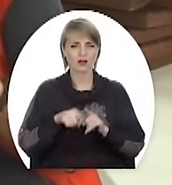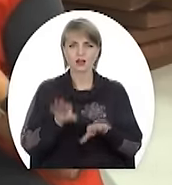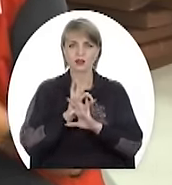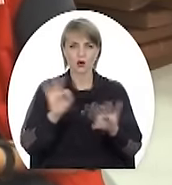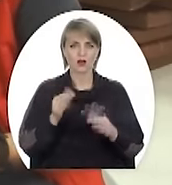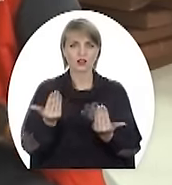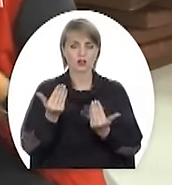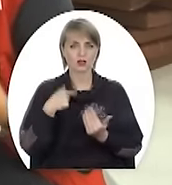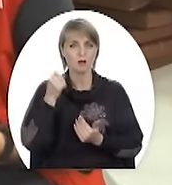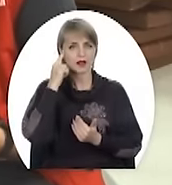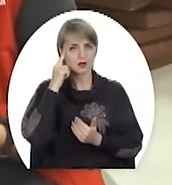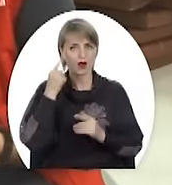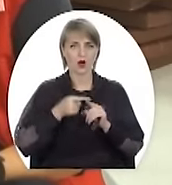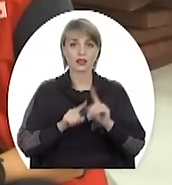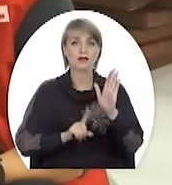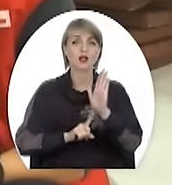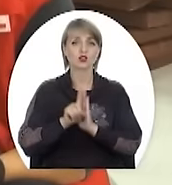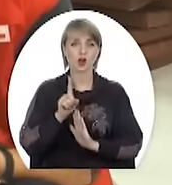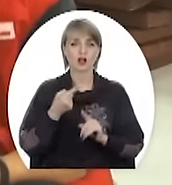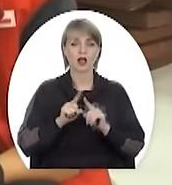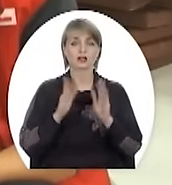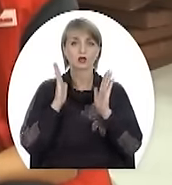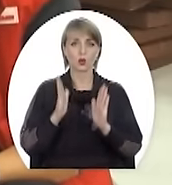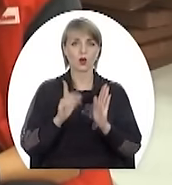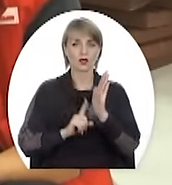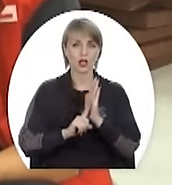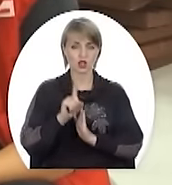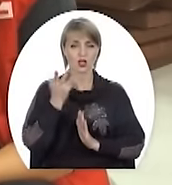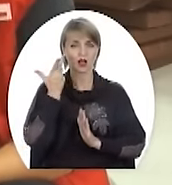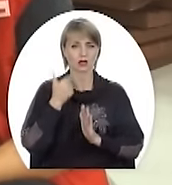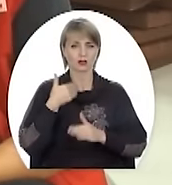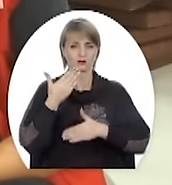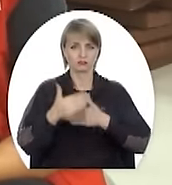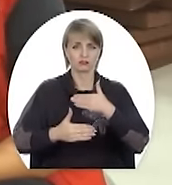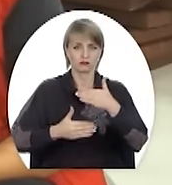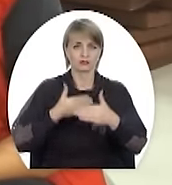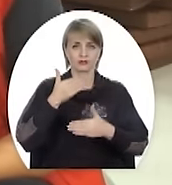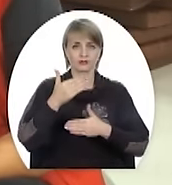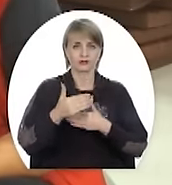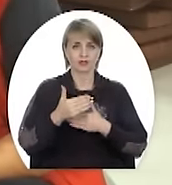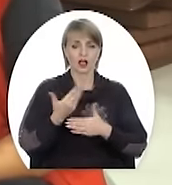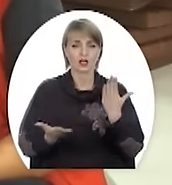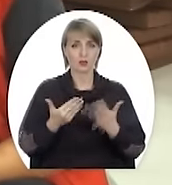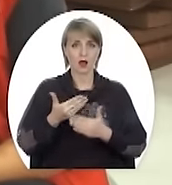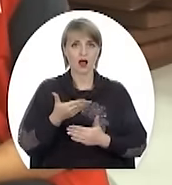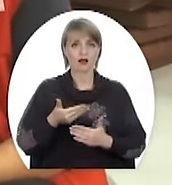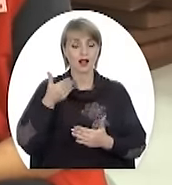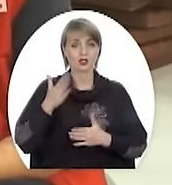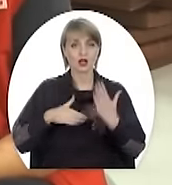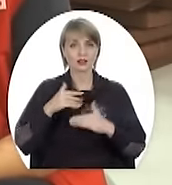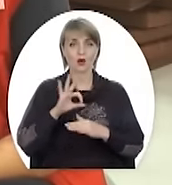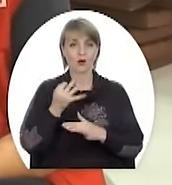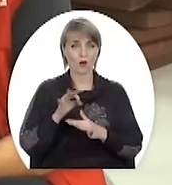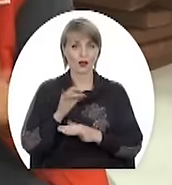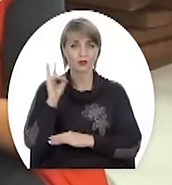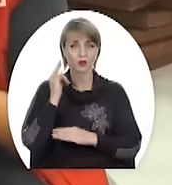ребенок там сказал звук, это здорово. Сейчас я понимаю, это начало, это только начало, когда ты идешь. Если